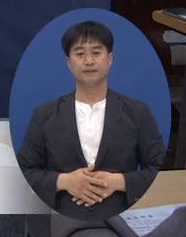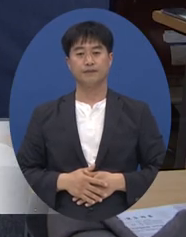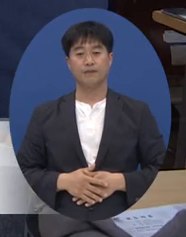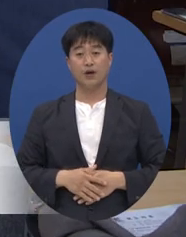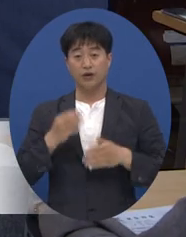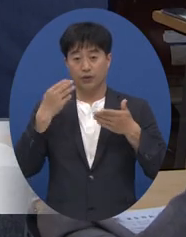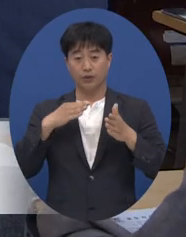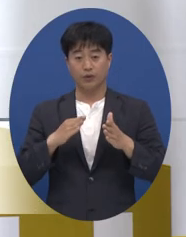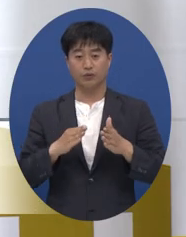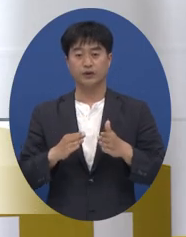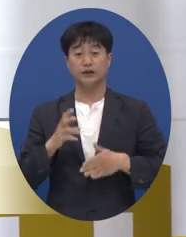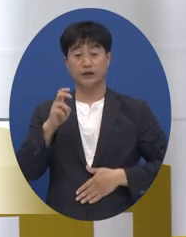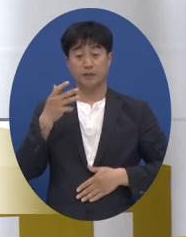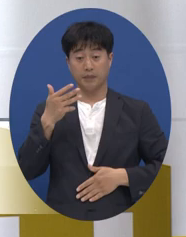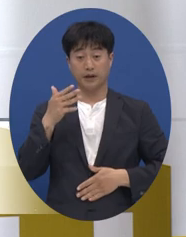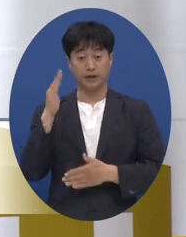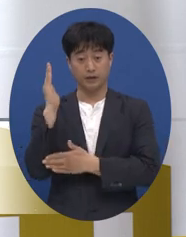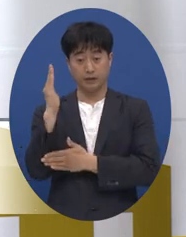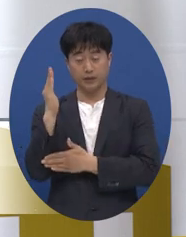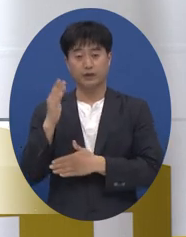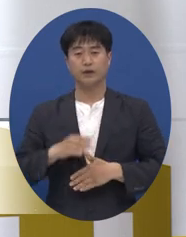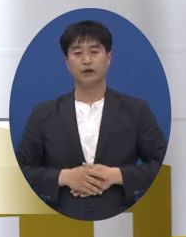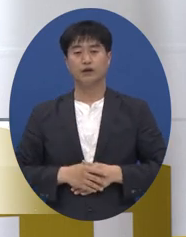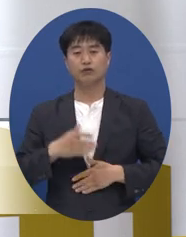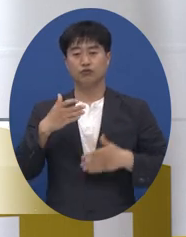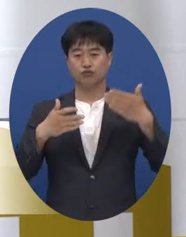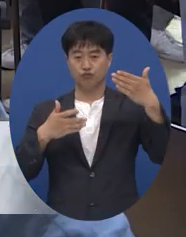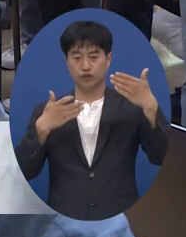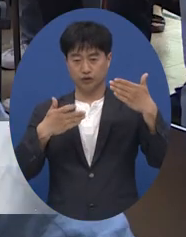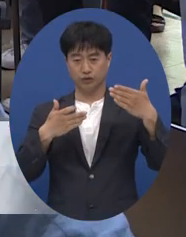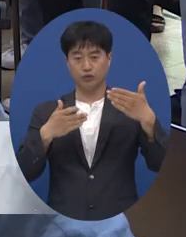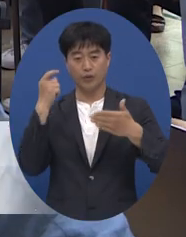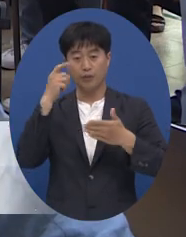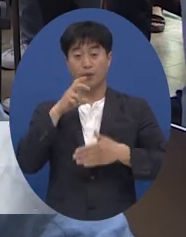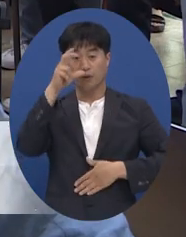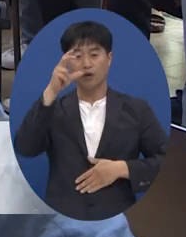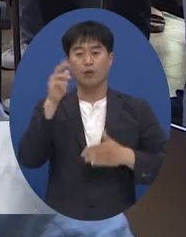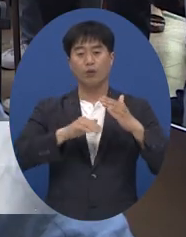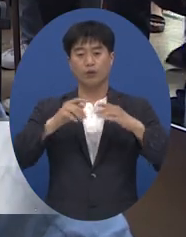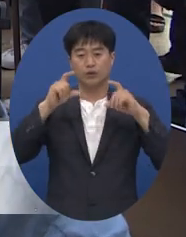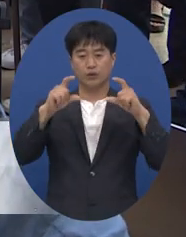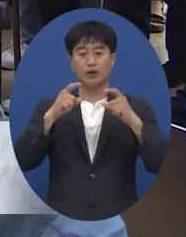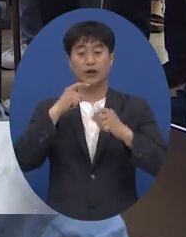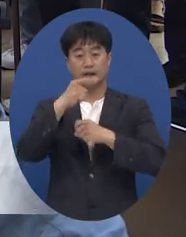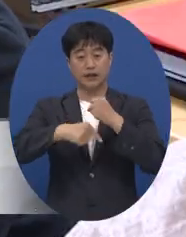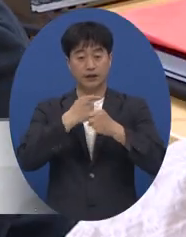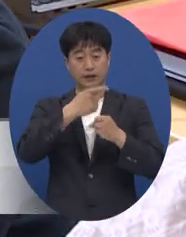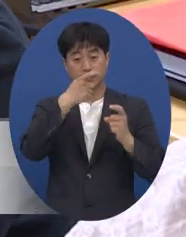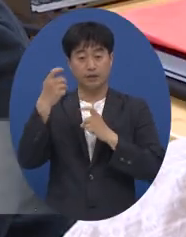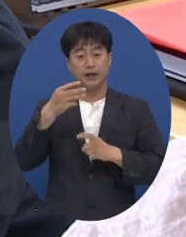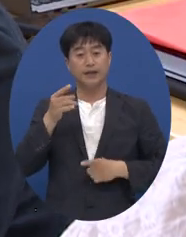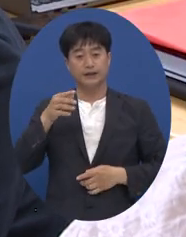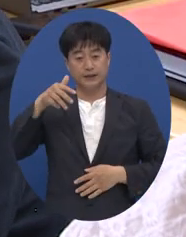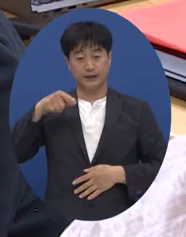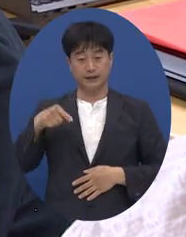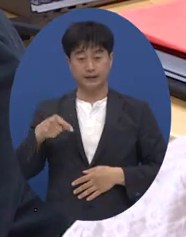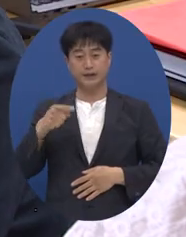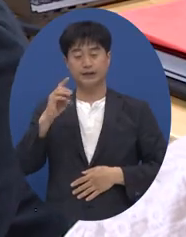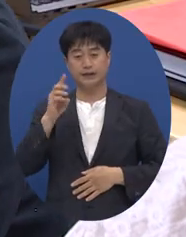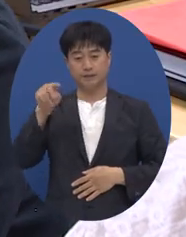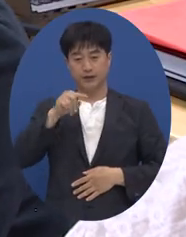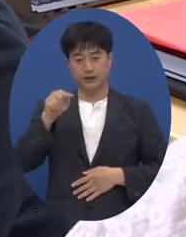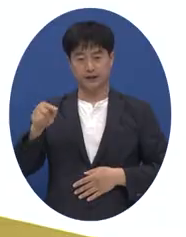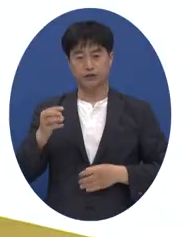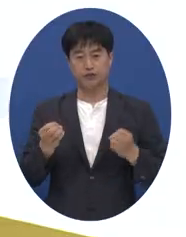경기도는 28일 브리핑을 열고 9.19 평양 공동선언 1주년 기념 레츠 DMZ 행사 개최 계획을